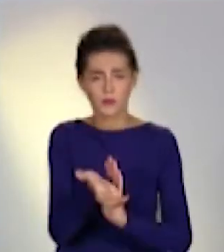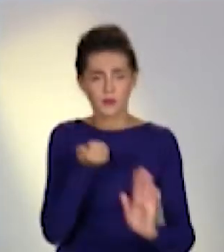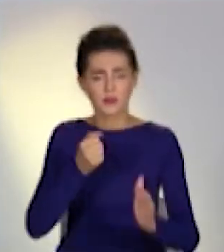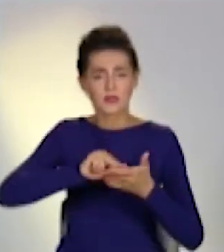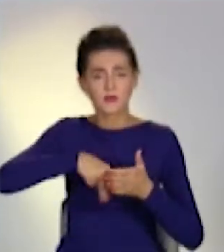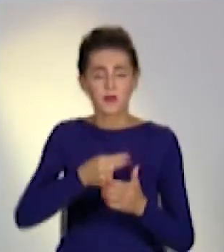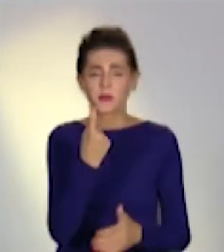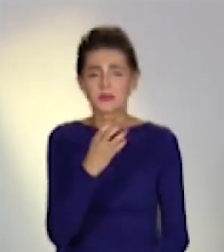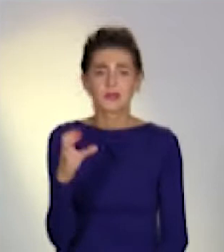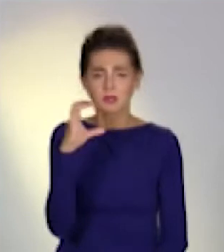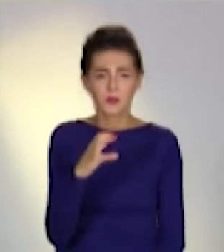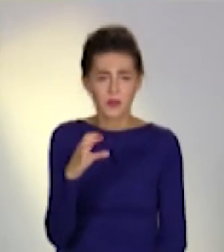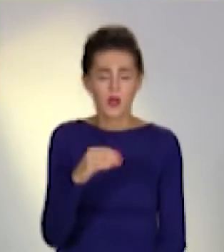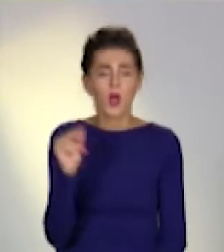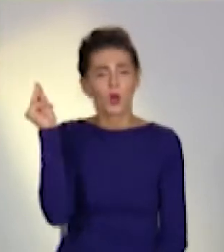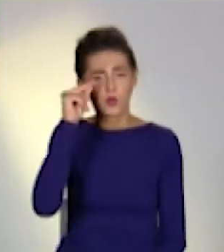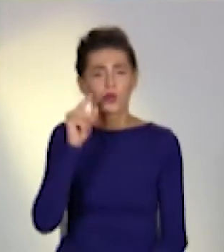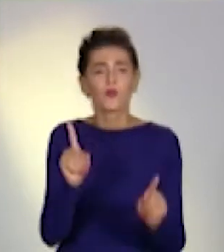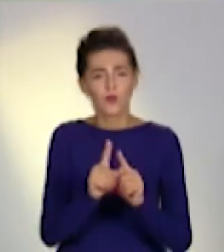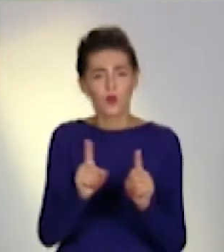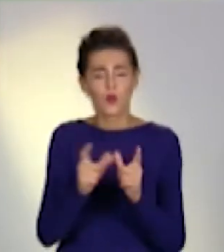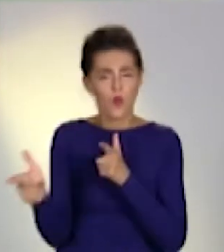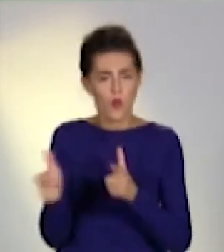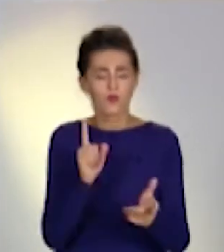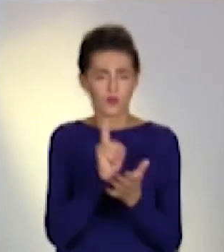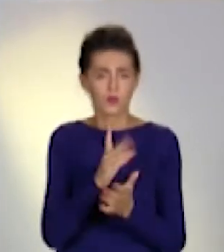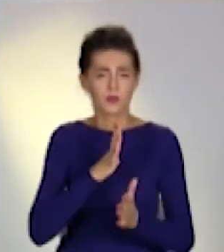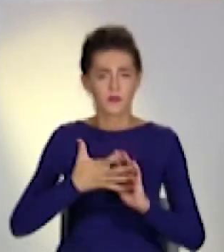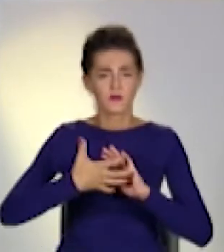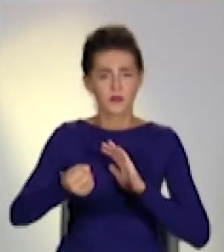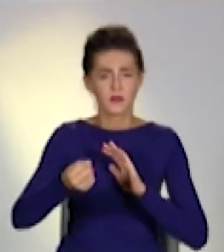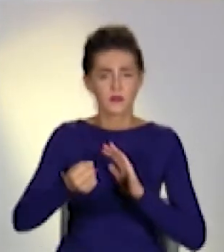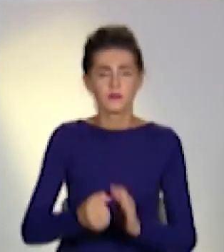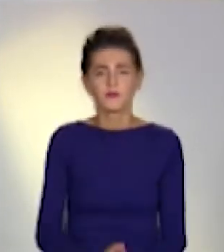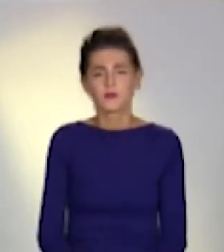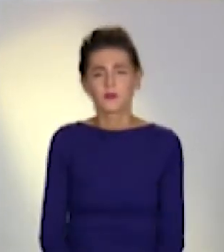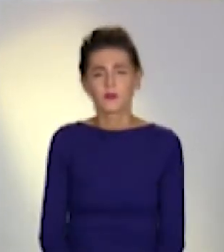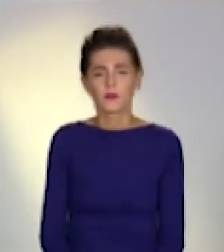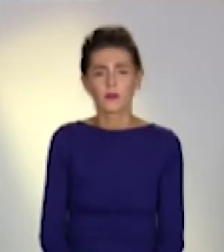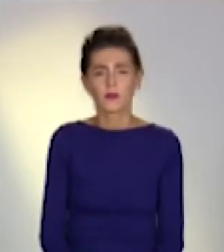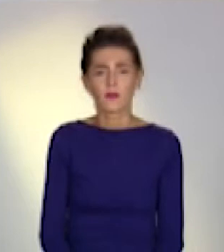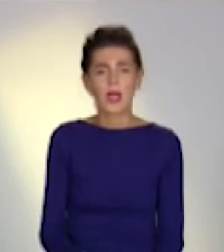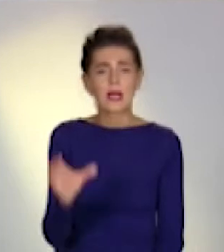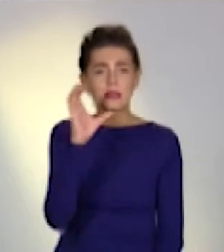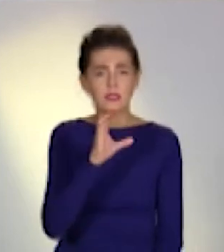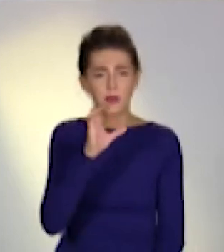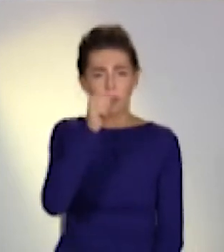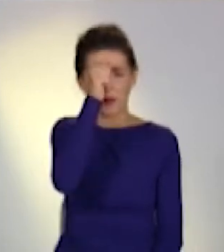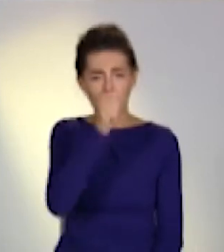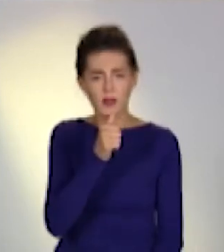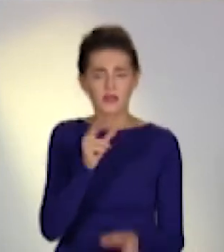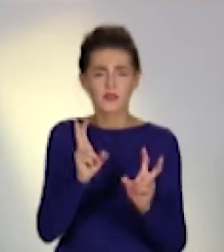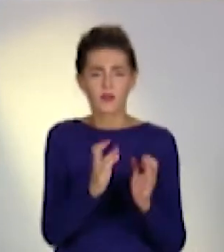до 1 вересня, до навчання все одно мають допустити. Сентябрь місяць – це місяць, в якому ще додається на